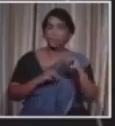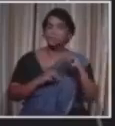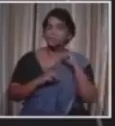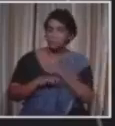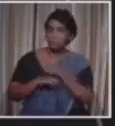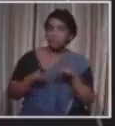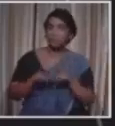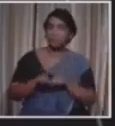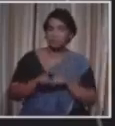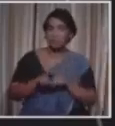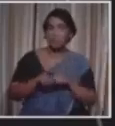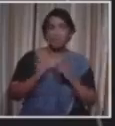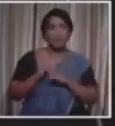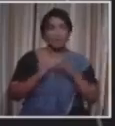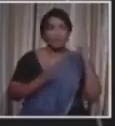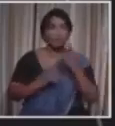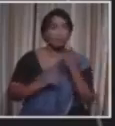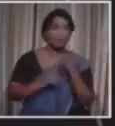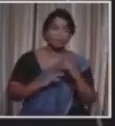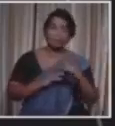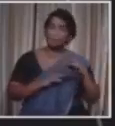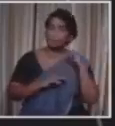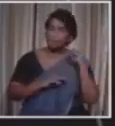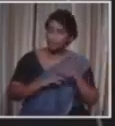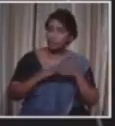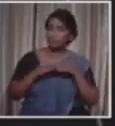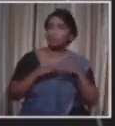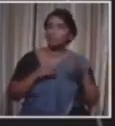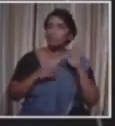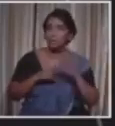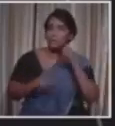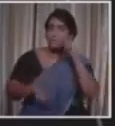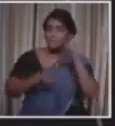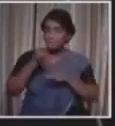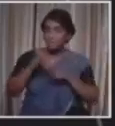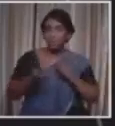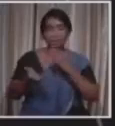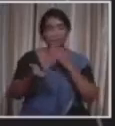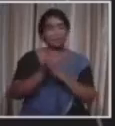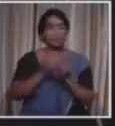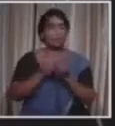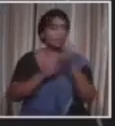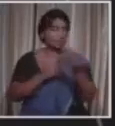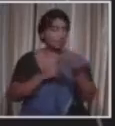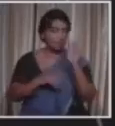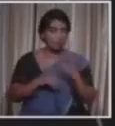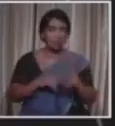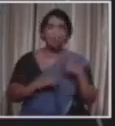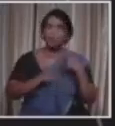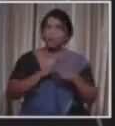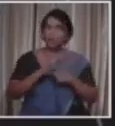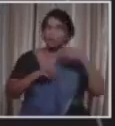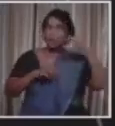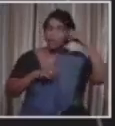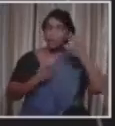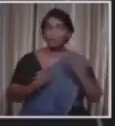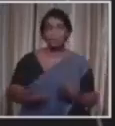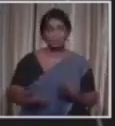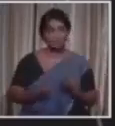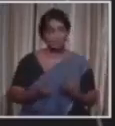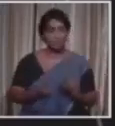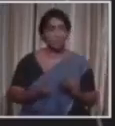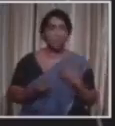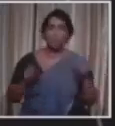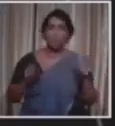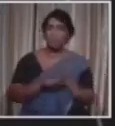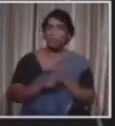රටේ ජාතික ආර්ථිකයට ශක්තියක් වෙන ගමන් ජනතාවට සහනයක් ලබා දෙන ගමන් මේ රටේ විදුලි අවශ්‍යතාවය